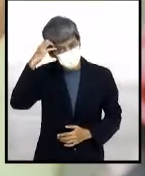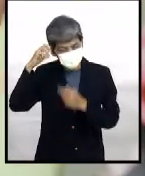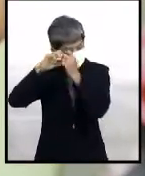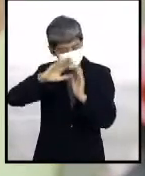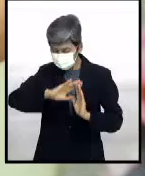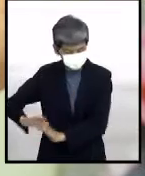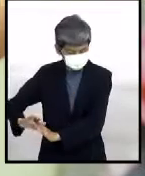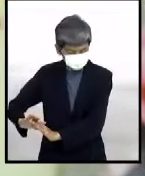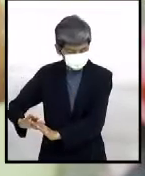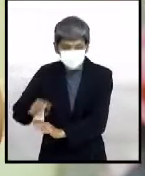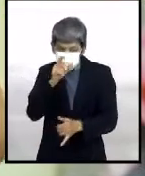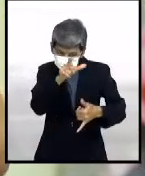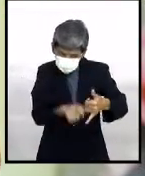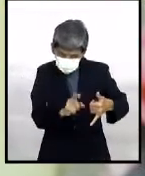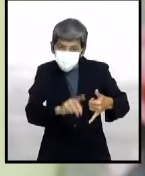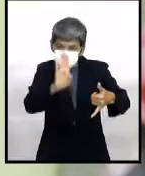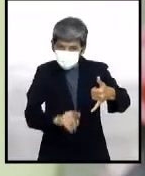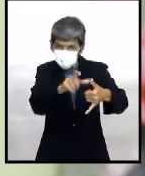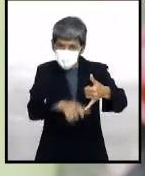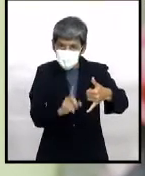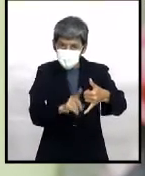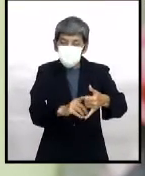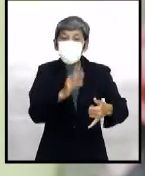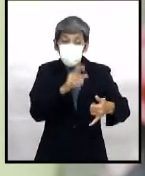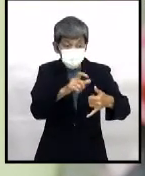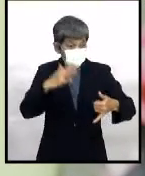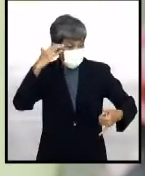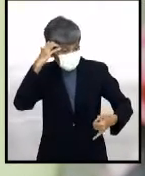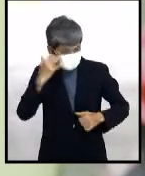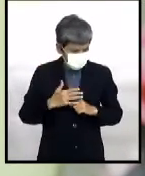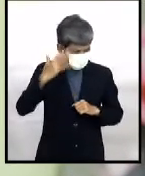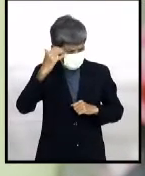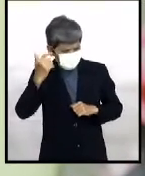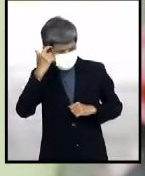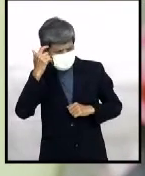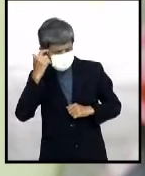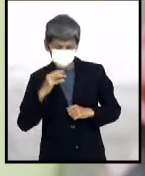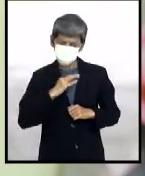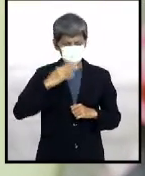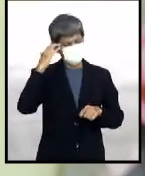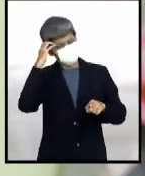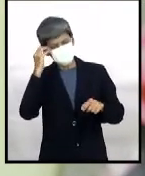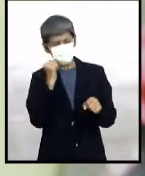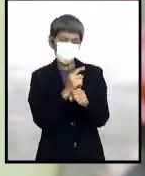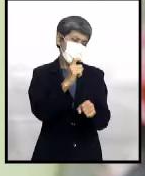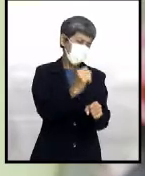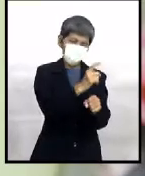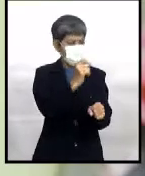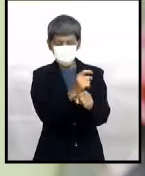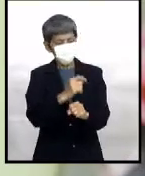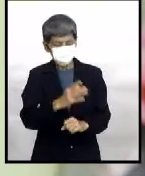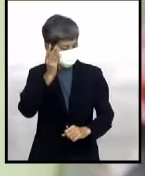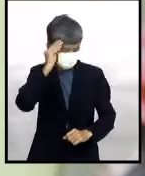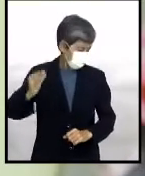ไรไว้ข้างนอกก่อนเลยแล้วดูที่ตัวเด็กคือทันทีถ้าเรามองว่าเด็กคนนี้เป็นดาวซินโดรมเราจะมีไบแอสในใจว่าเขาทำไอ้นี่ไม่ได้